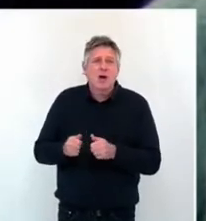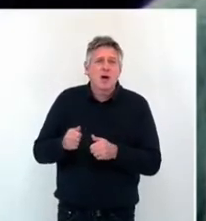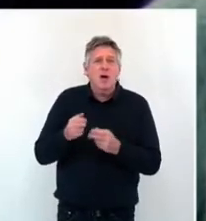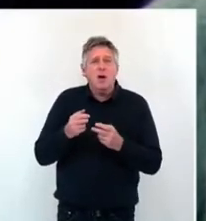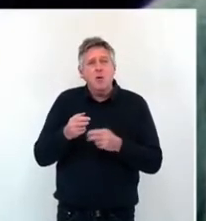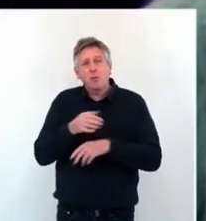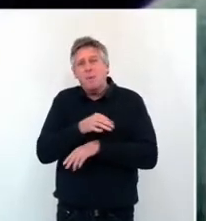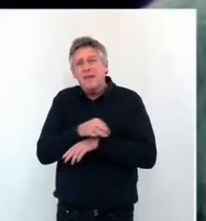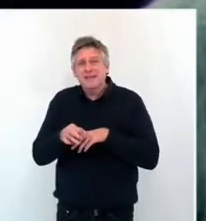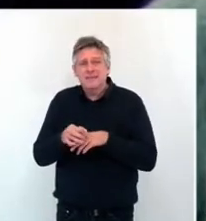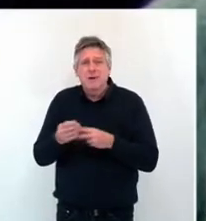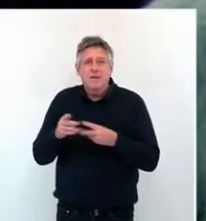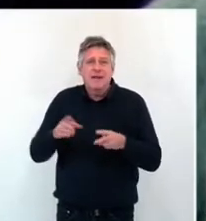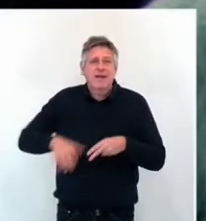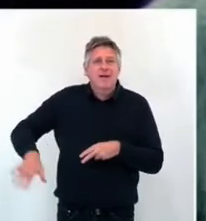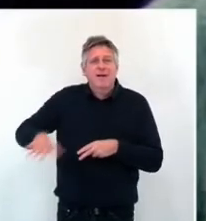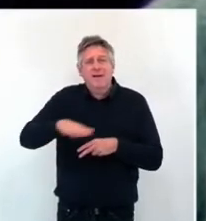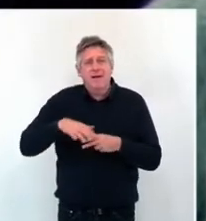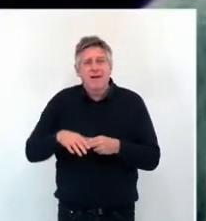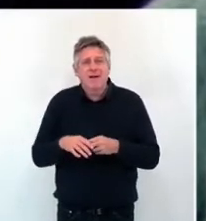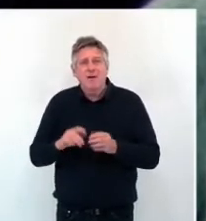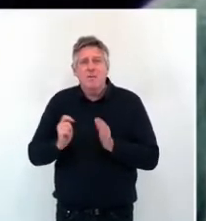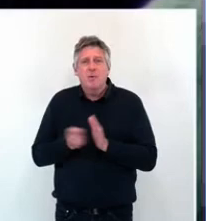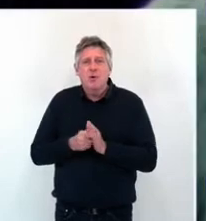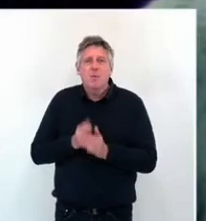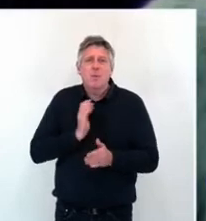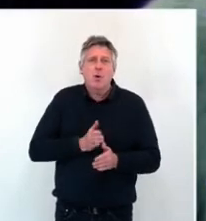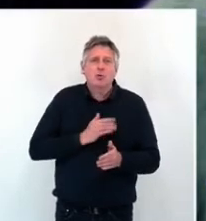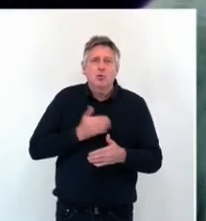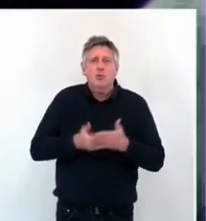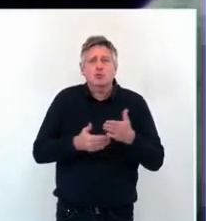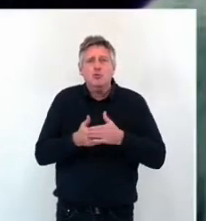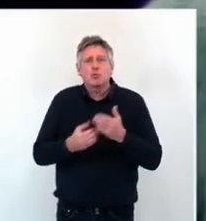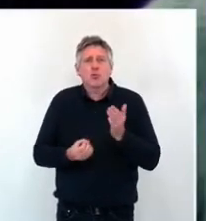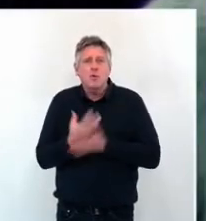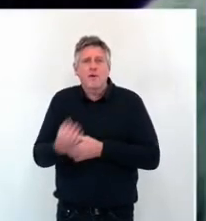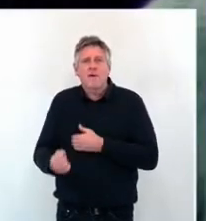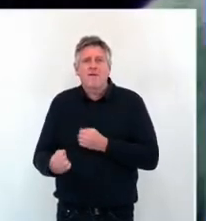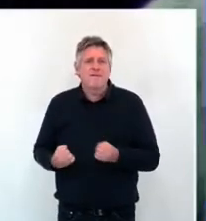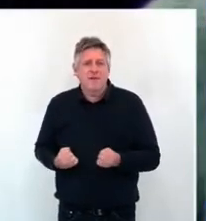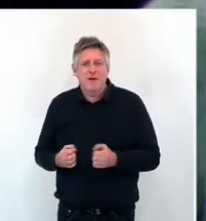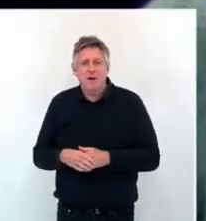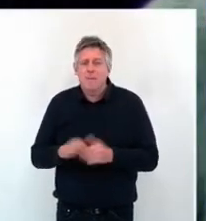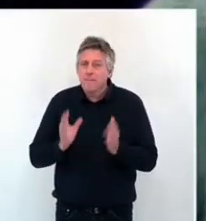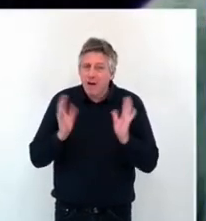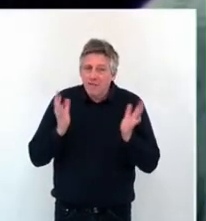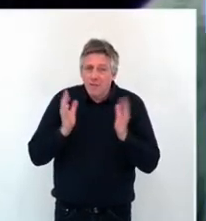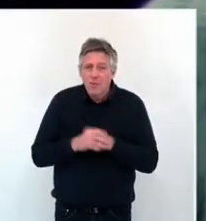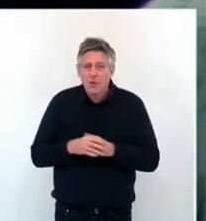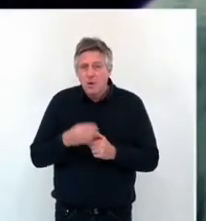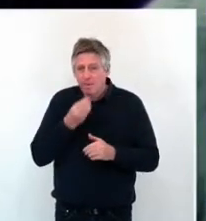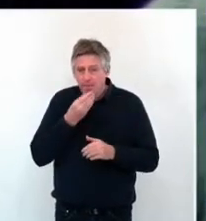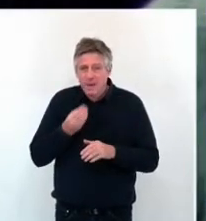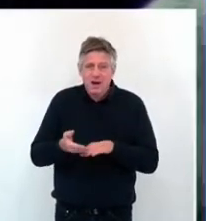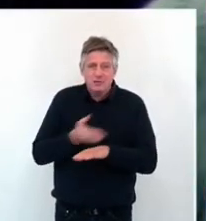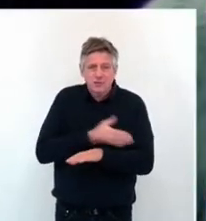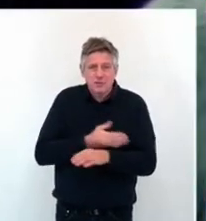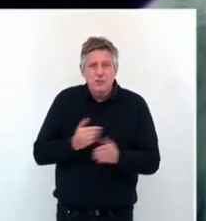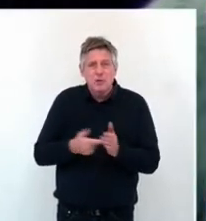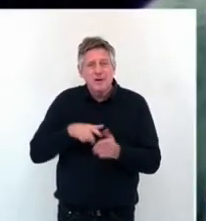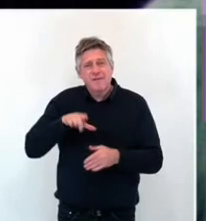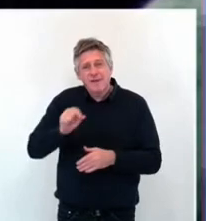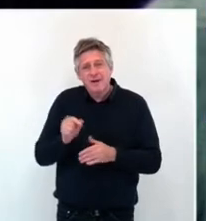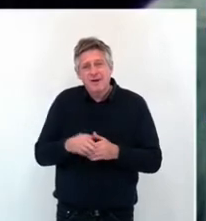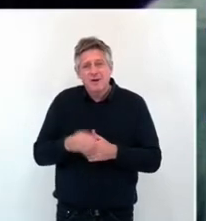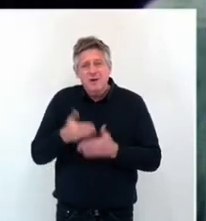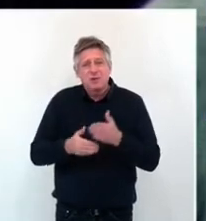monsieur Blanc, à Bordeaux, on va ralentir le flux de construction neuve. Bravo! Belle anticipation en 2020 de dire on va ralentir le